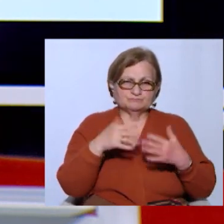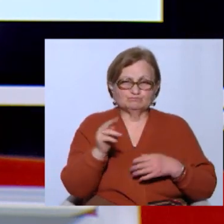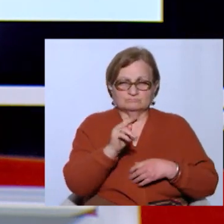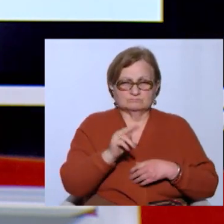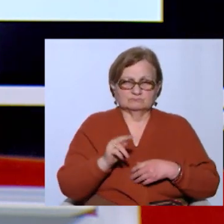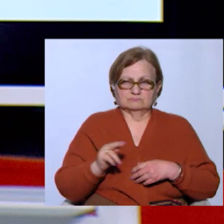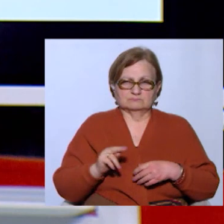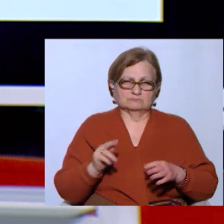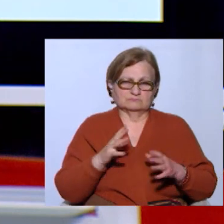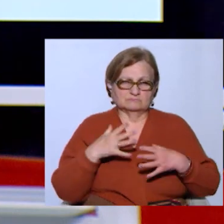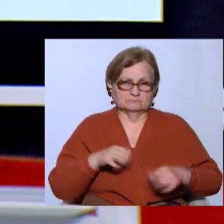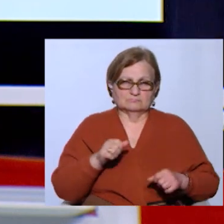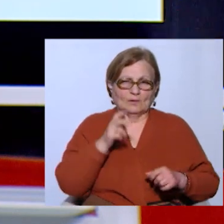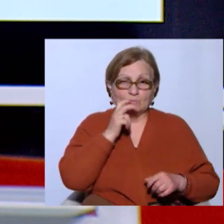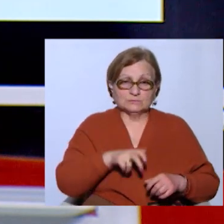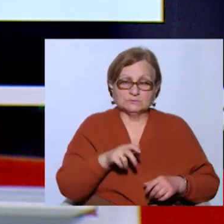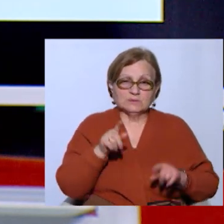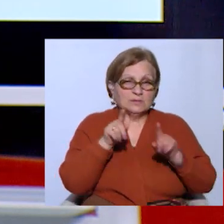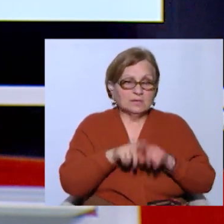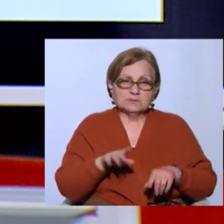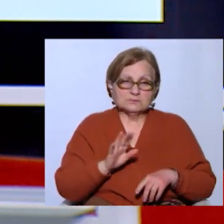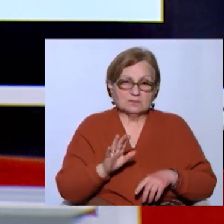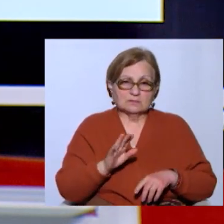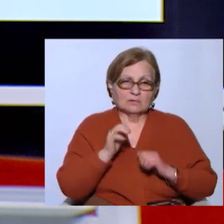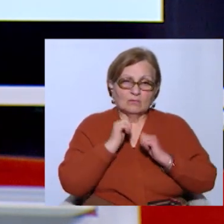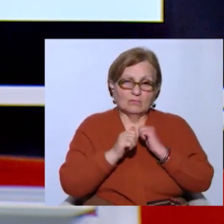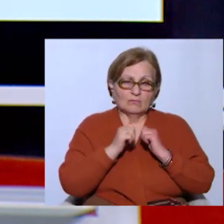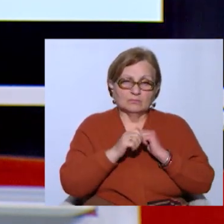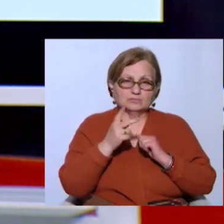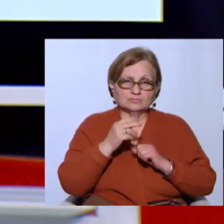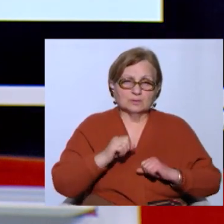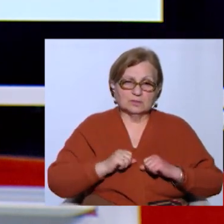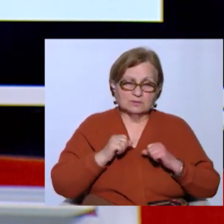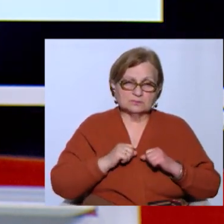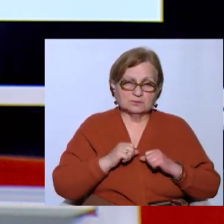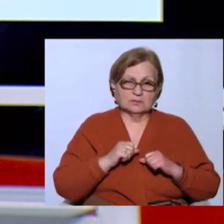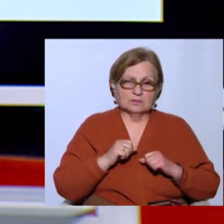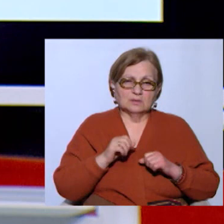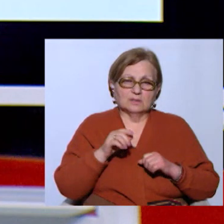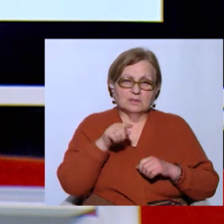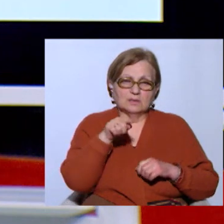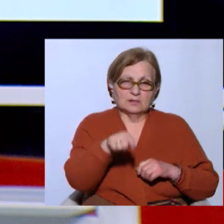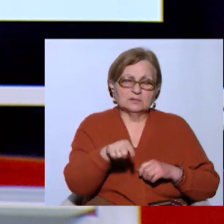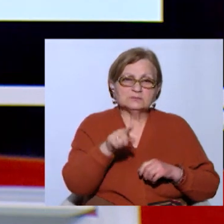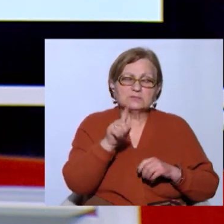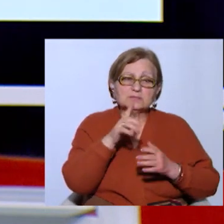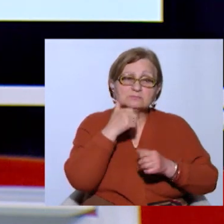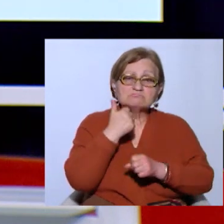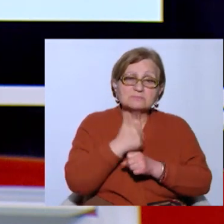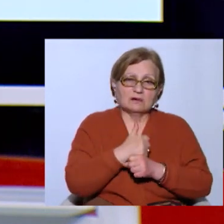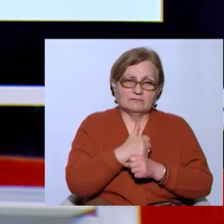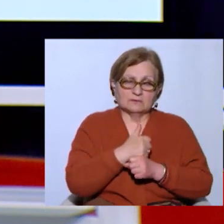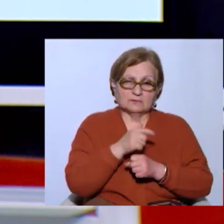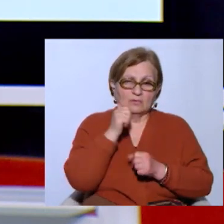ასრულებთ ოპერაციებს და მოსაწყენად. თუმცა ესე არ უნდა იფიქროთ. ყოველთვის უნდა ეცადოთ, რომ კანონზომიერება დაიჭიროთ, ის რაც მთავარია. და